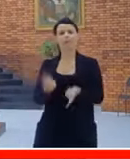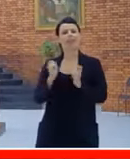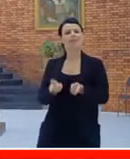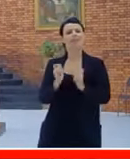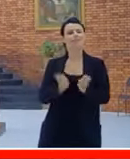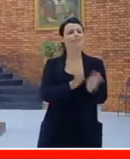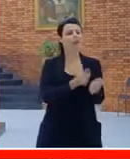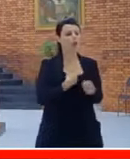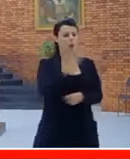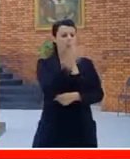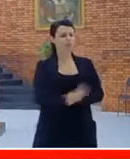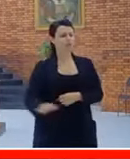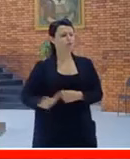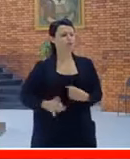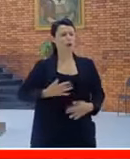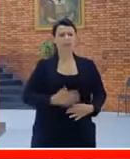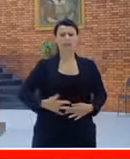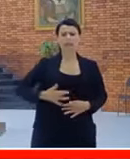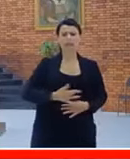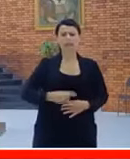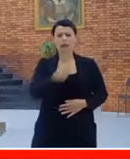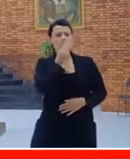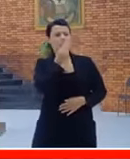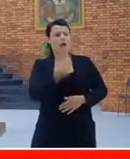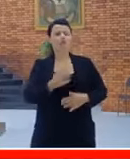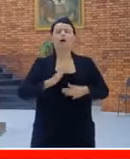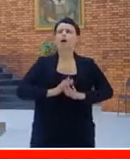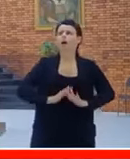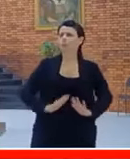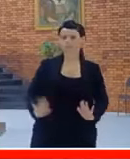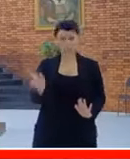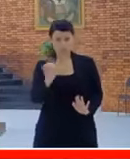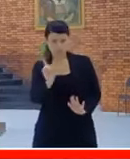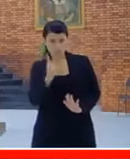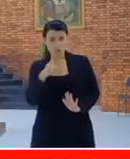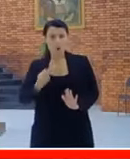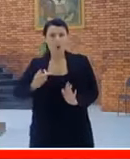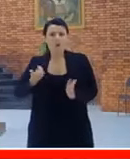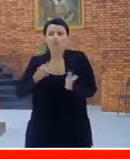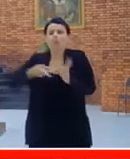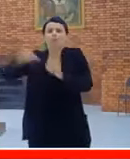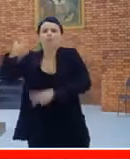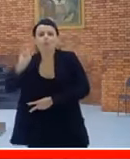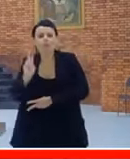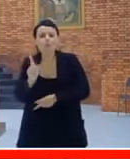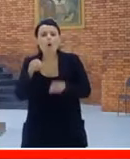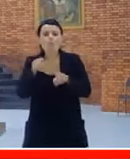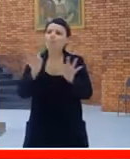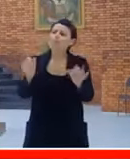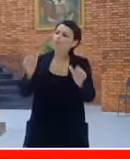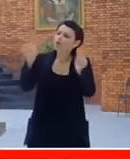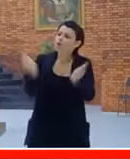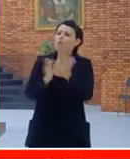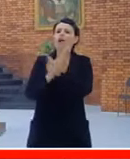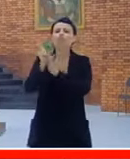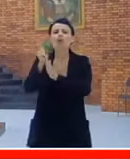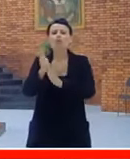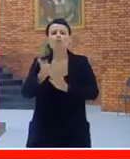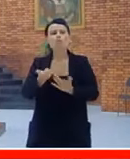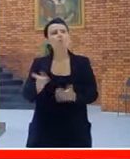sazia la fame dello stomaco, ma è segno di colui che può saziare una fame più